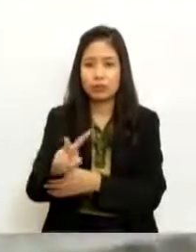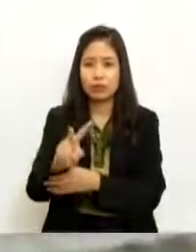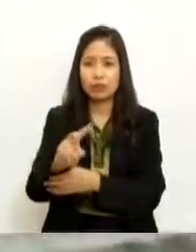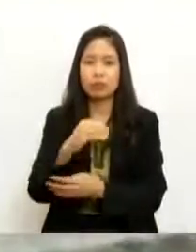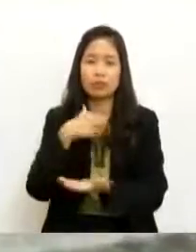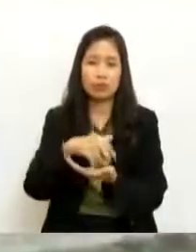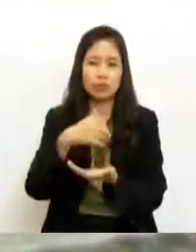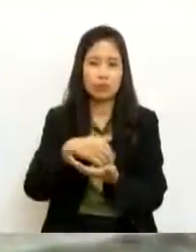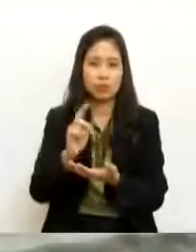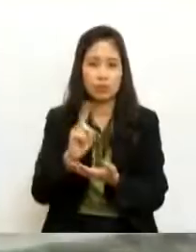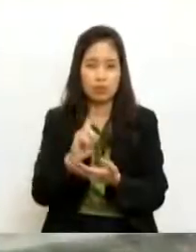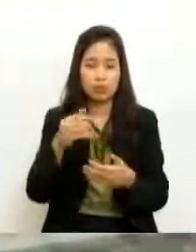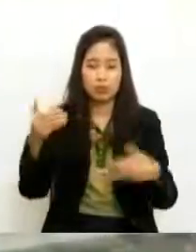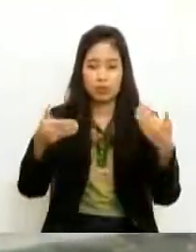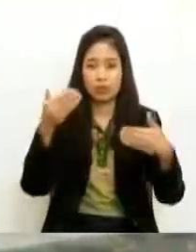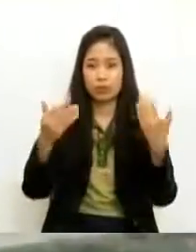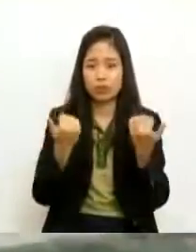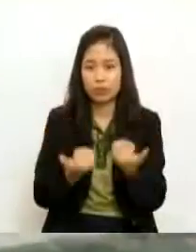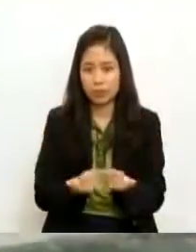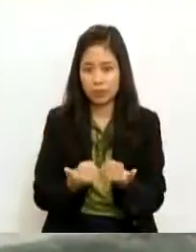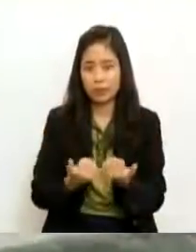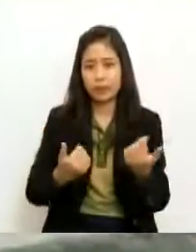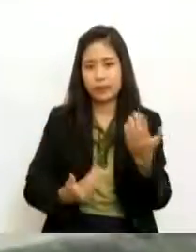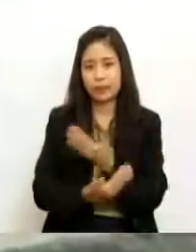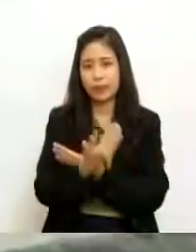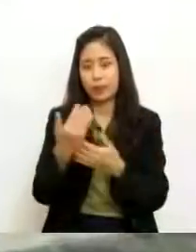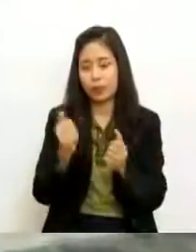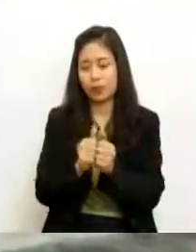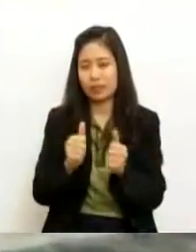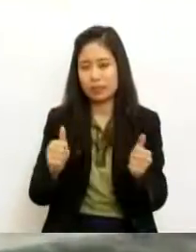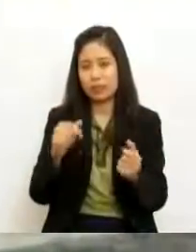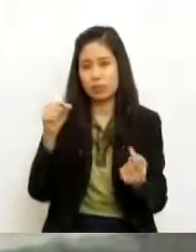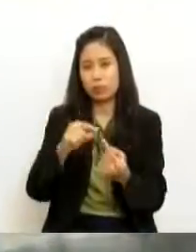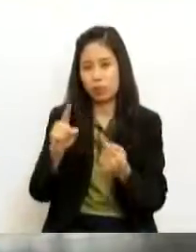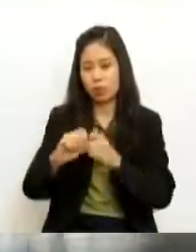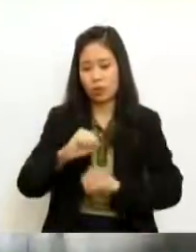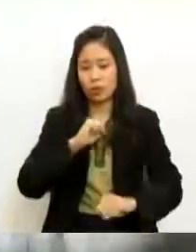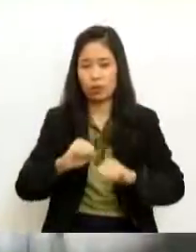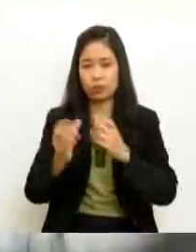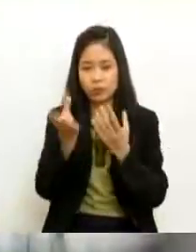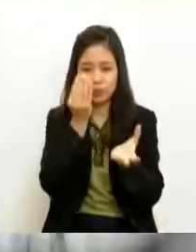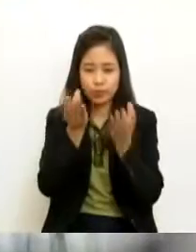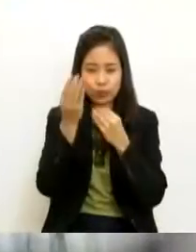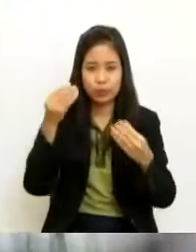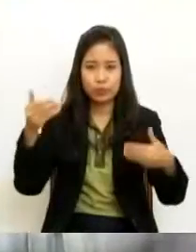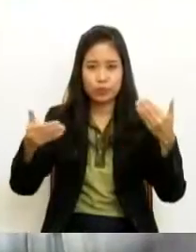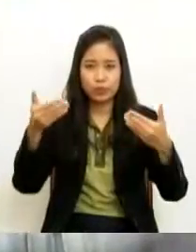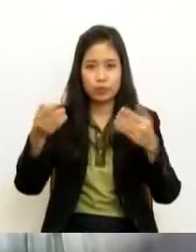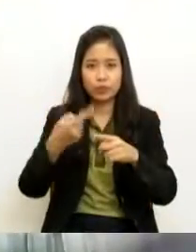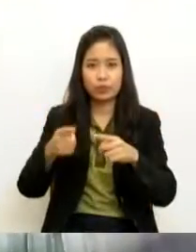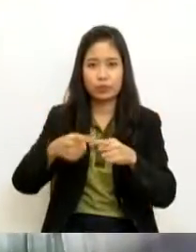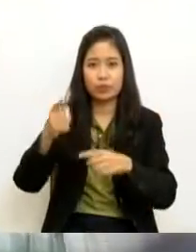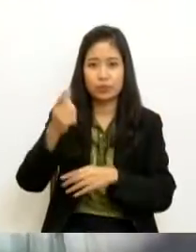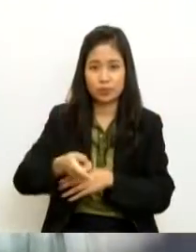าการจัดกิจกรรมในครั้งนี้เป็นโอกาสอันดียิ่งที่เยาวชนได้เรียนรู้กิจกรรมต่างๆในสถานที่จริง